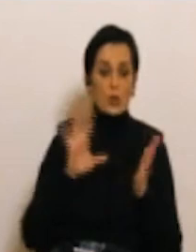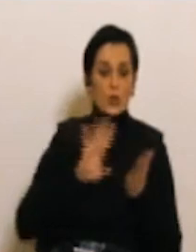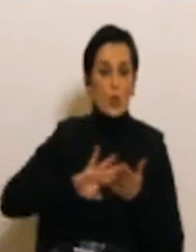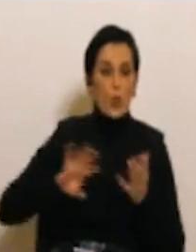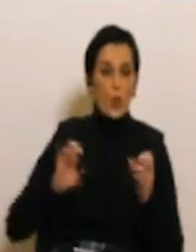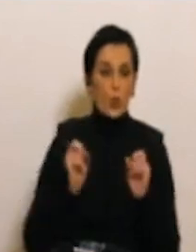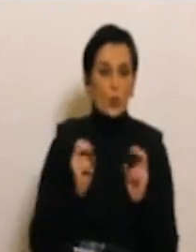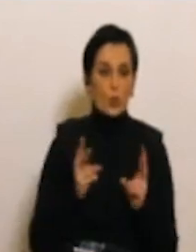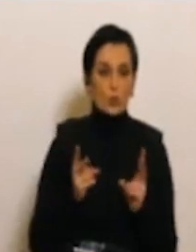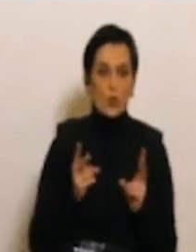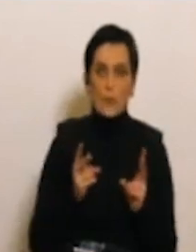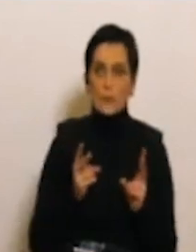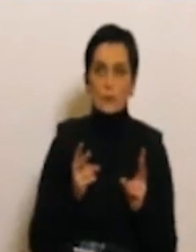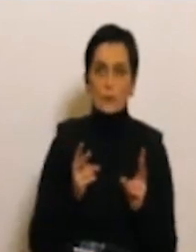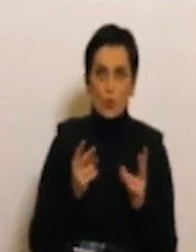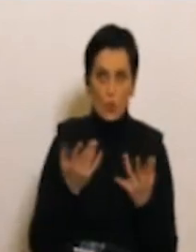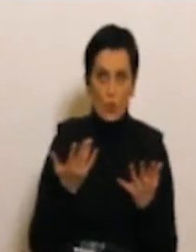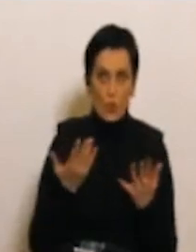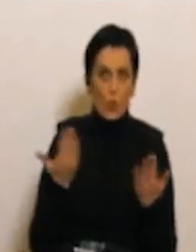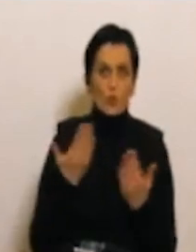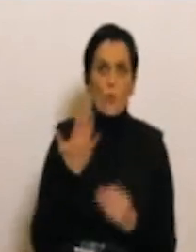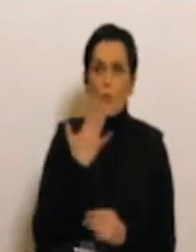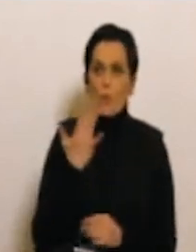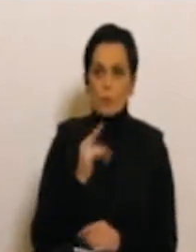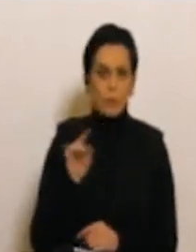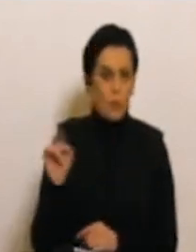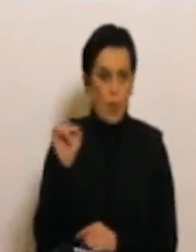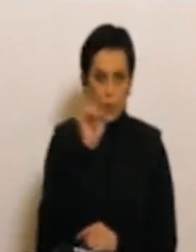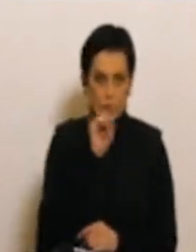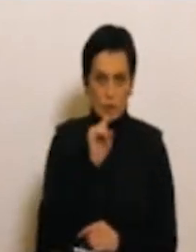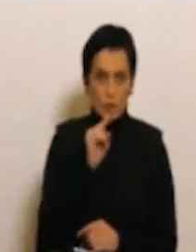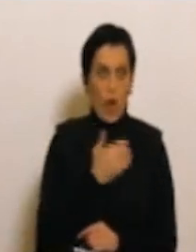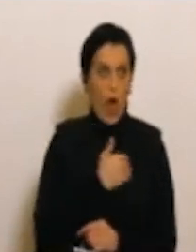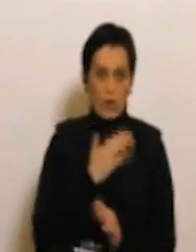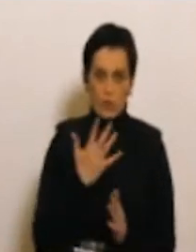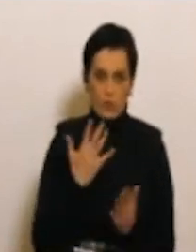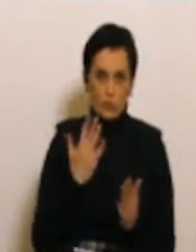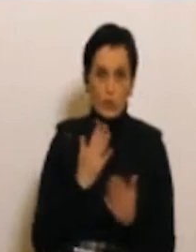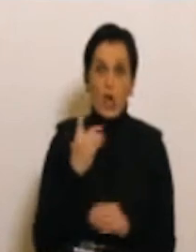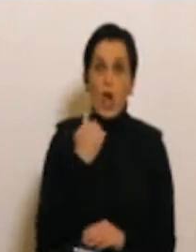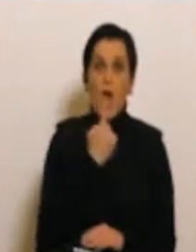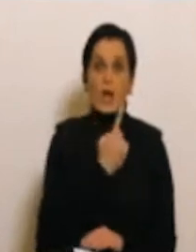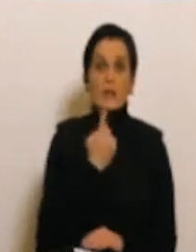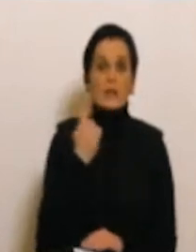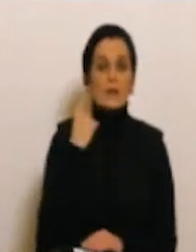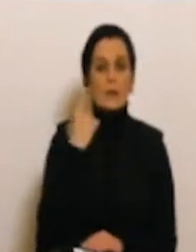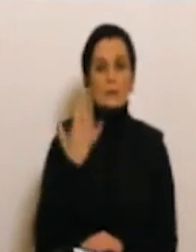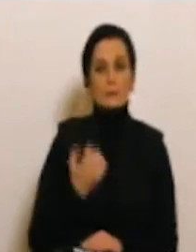არ შეიძლება, რომ არ უნდოდეს რომელიმე პოლიტიკოსს ამ ქვეყანაში, ხო? ერთადერთი ვის